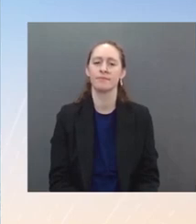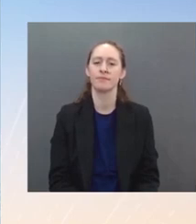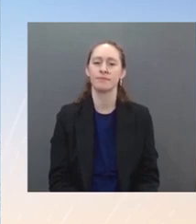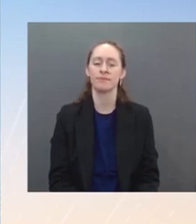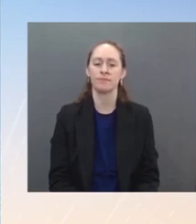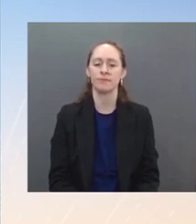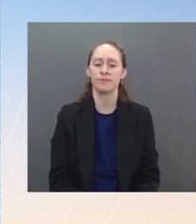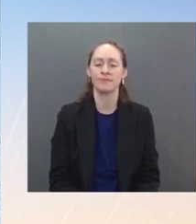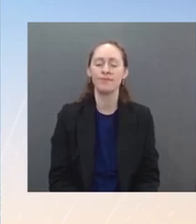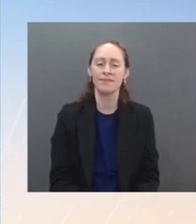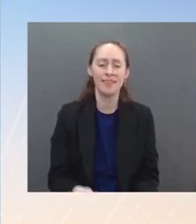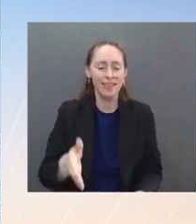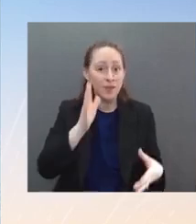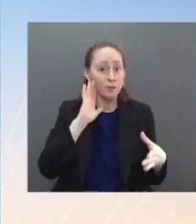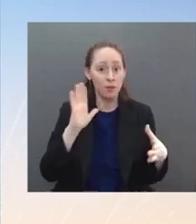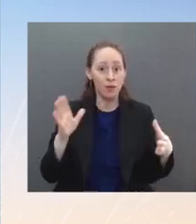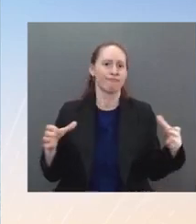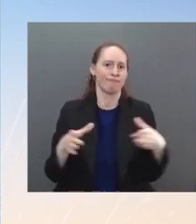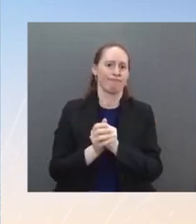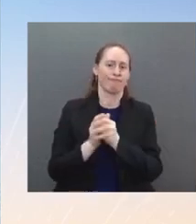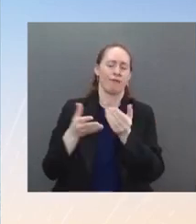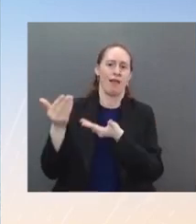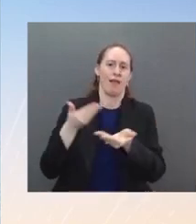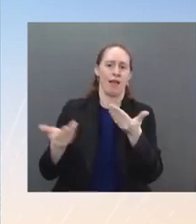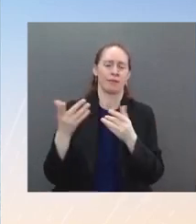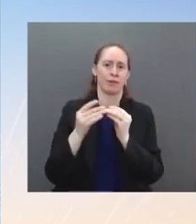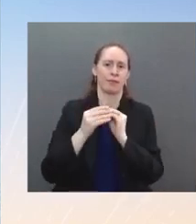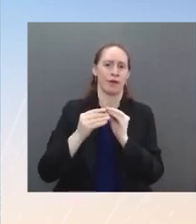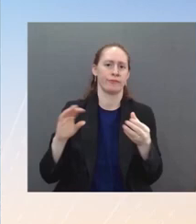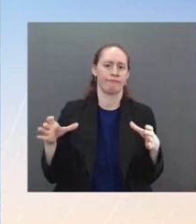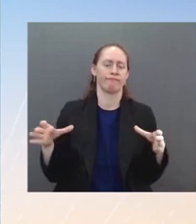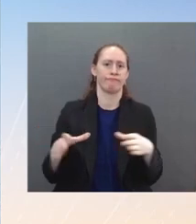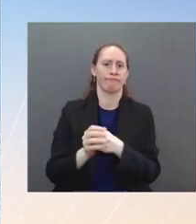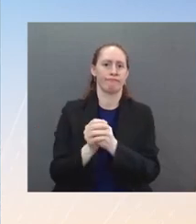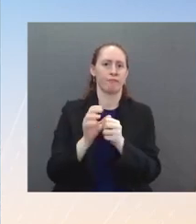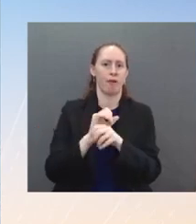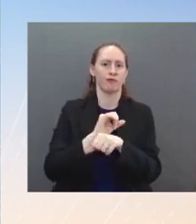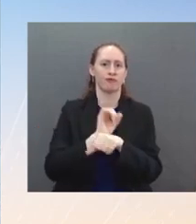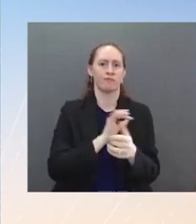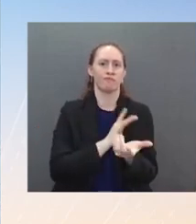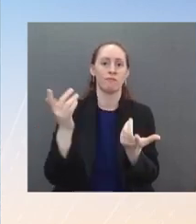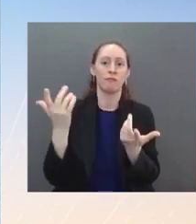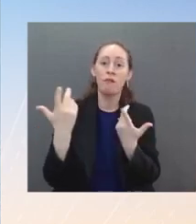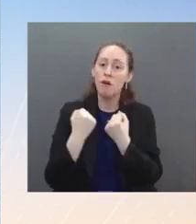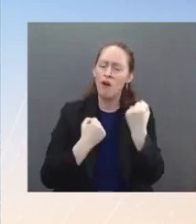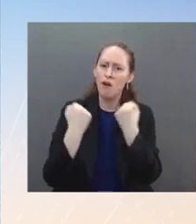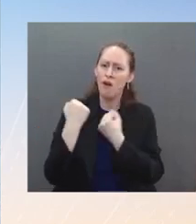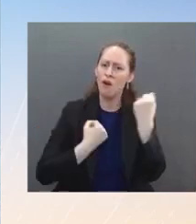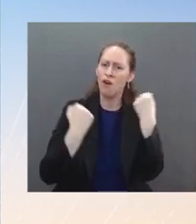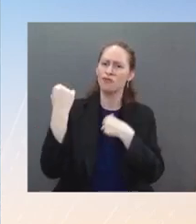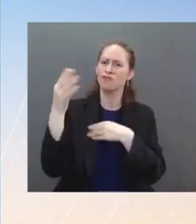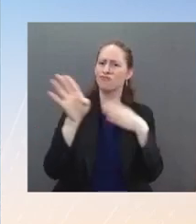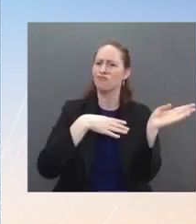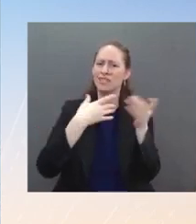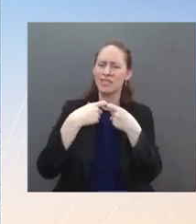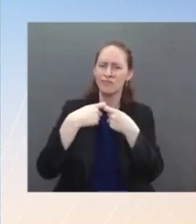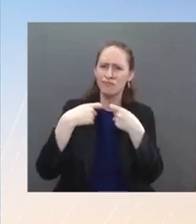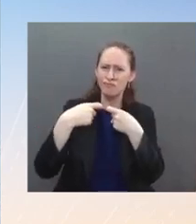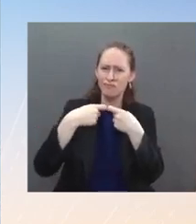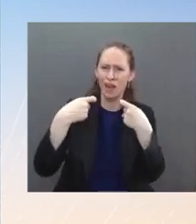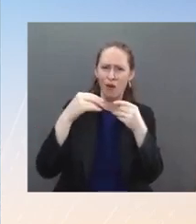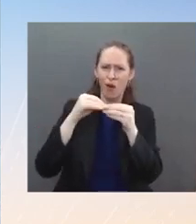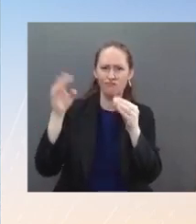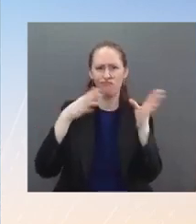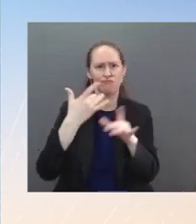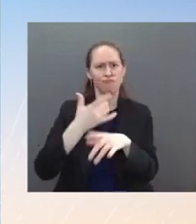nói thêm, "Hiện tại, chưa có những dấu hiệu cụ thể cho thấy một cuộc nổi dậy trong quân đội Nga sẽ sớm xảy ra, nhưng tình hình